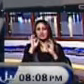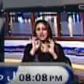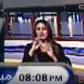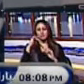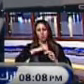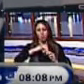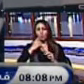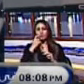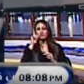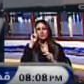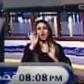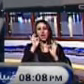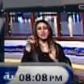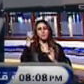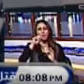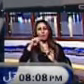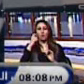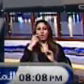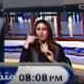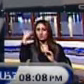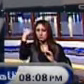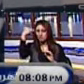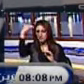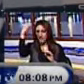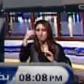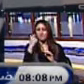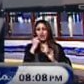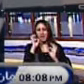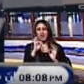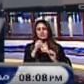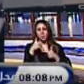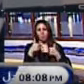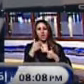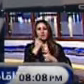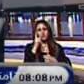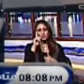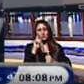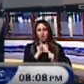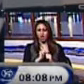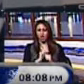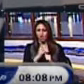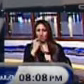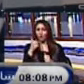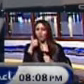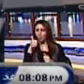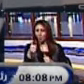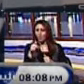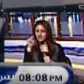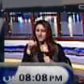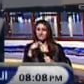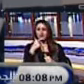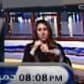للحياه. ولو بصينا كلنا حوالينا هنلاقي نور وسط العتمه، وهنلاقي ايجابيات وسط جبل